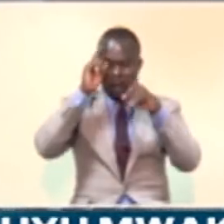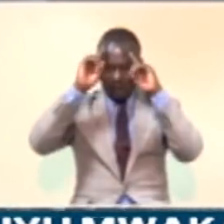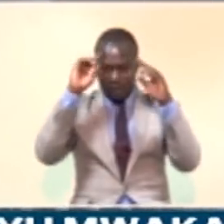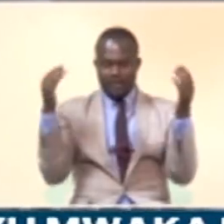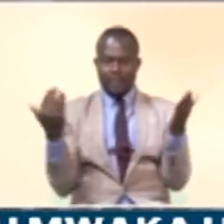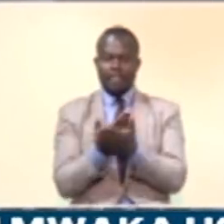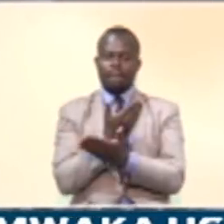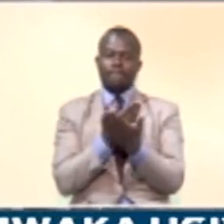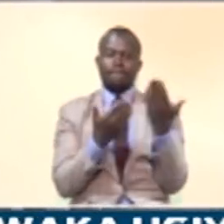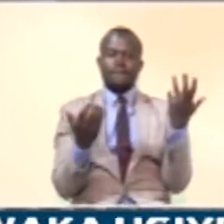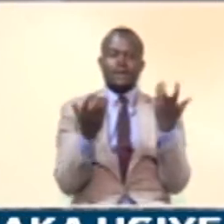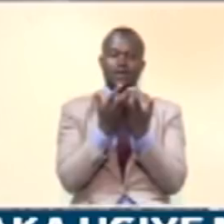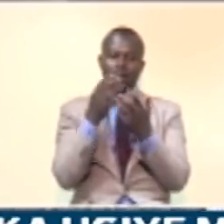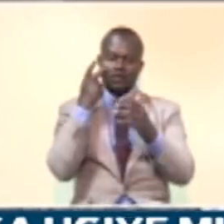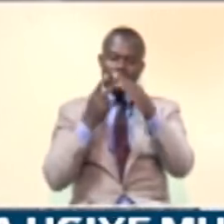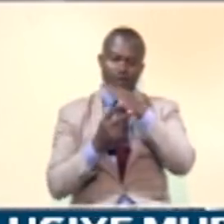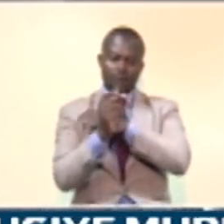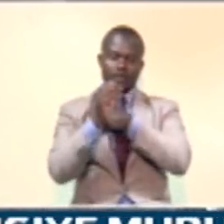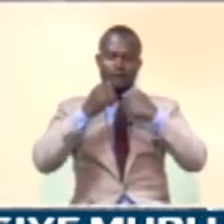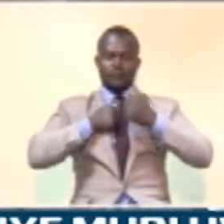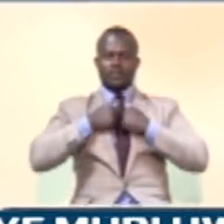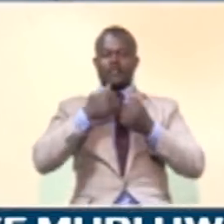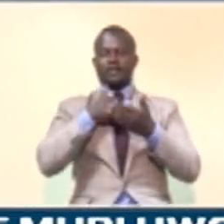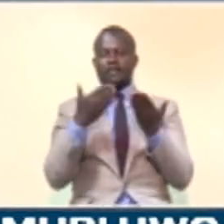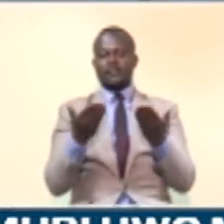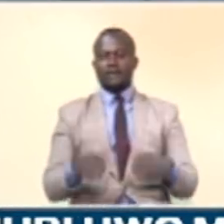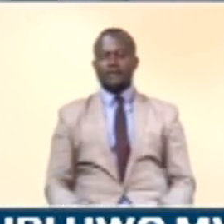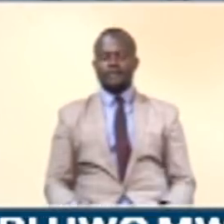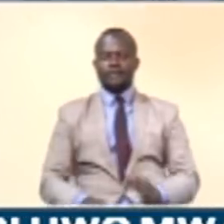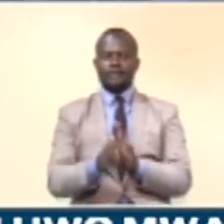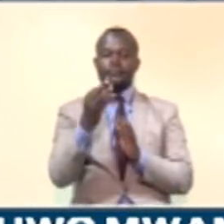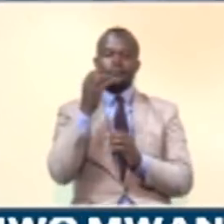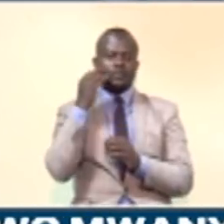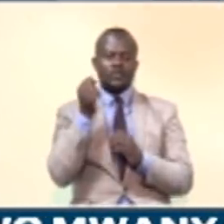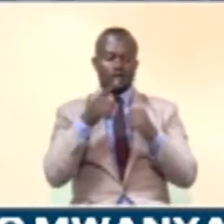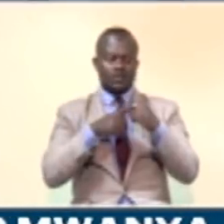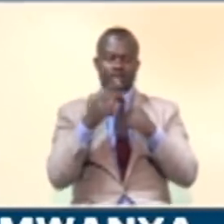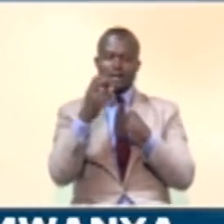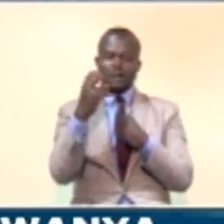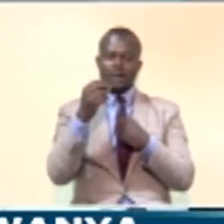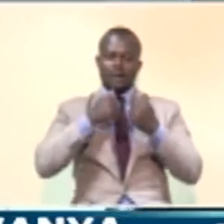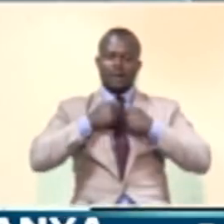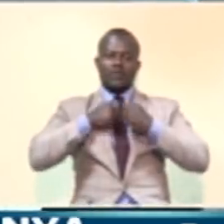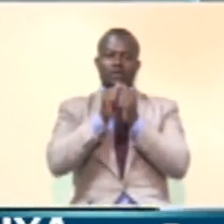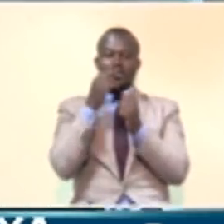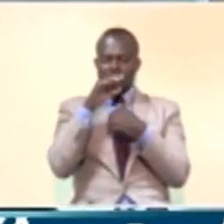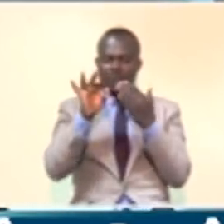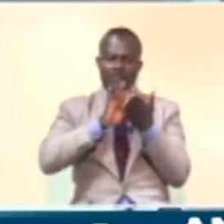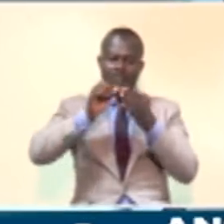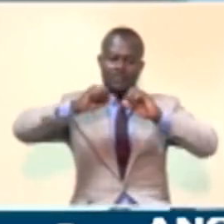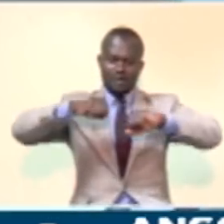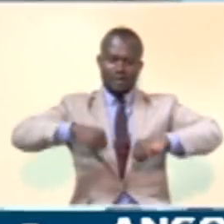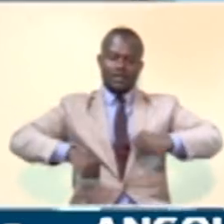n'udushya bigendanye n'icyerekezo u Rwanda rufite. Kwa 2020 u Rwanda n'u Burundi byasinyanye